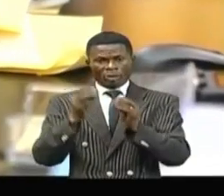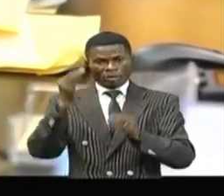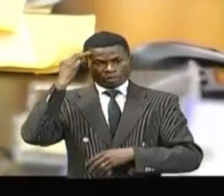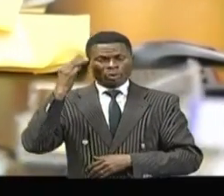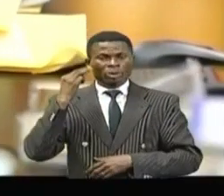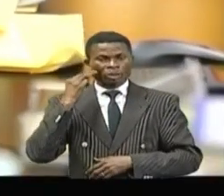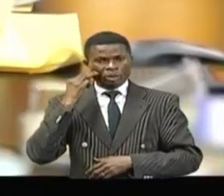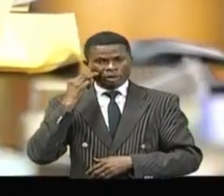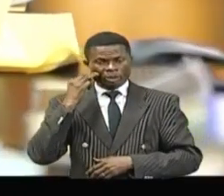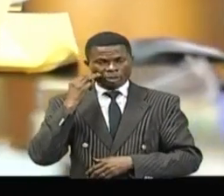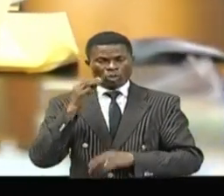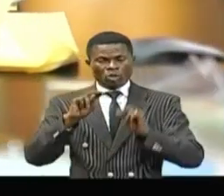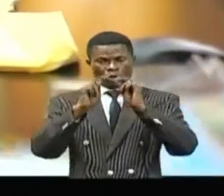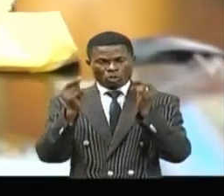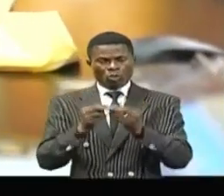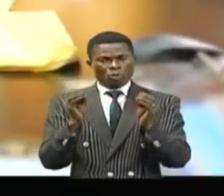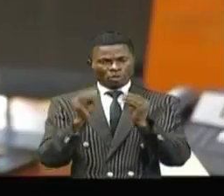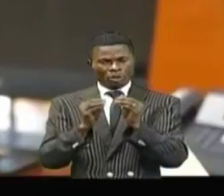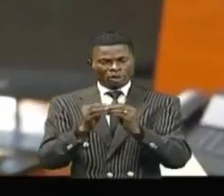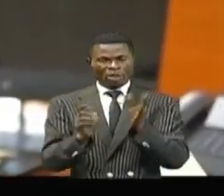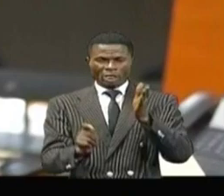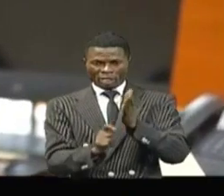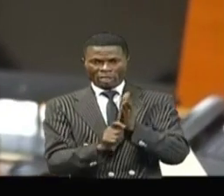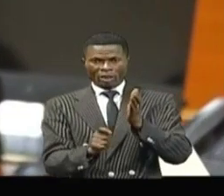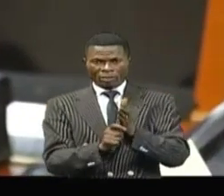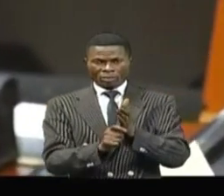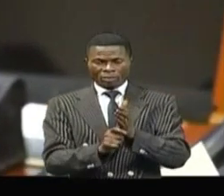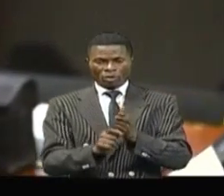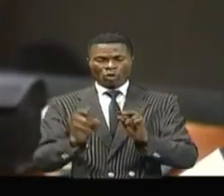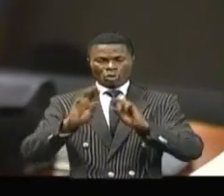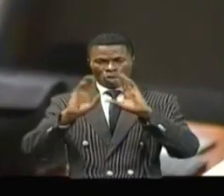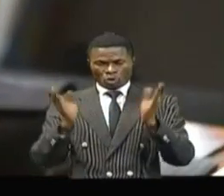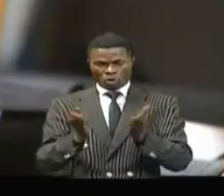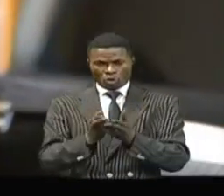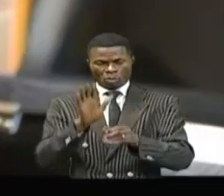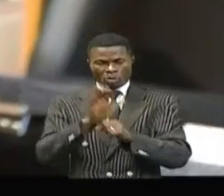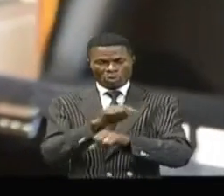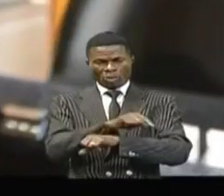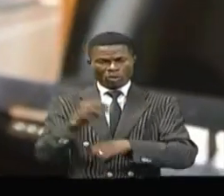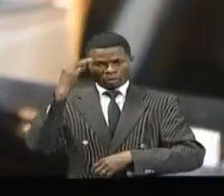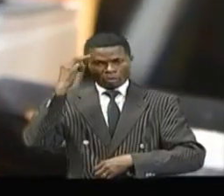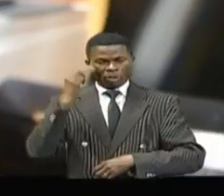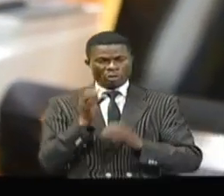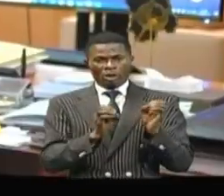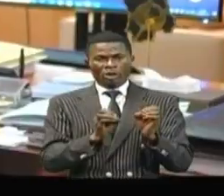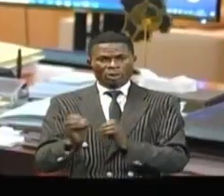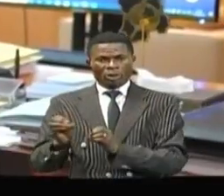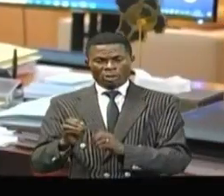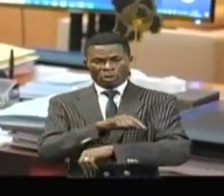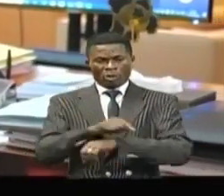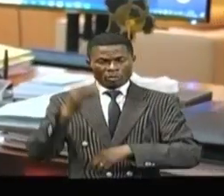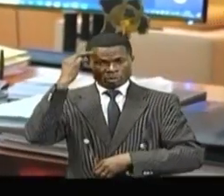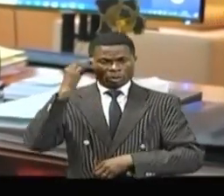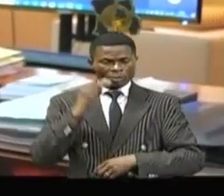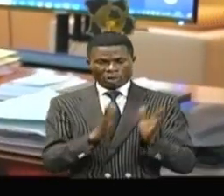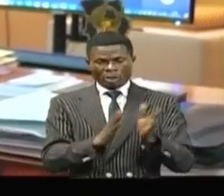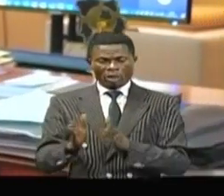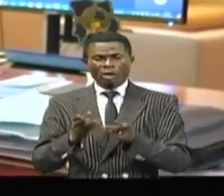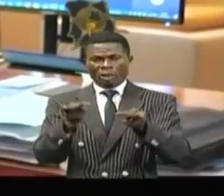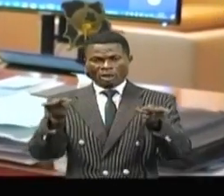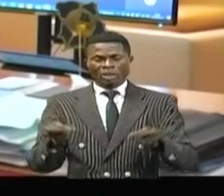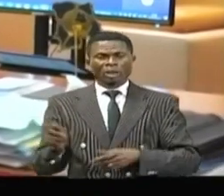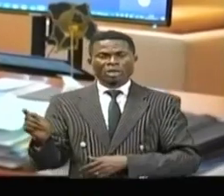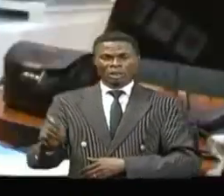ministres, une série de réunions techniques de la commission interministérielle a été organisée au ministère de l'Aménagement du